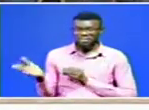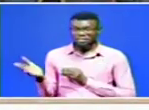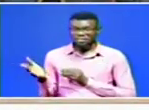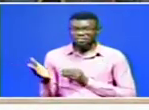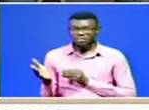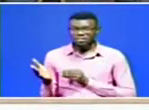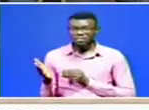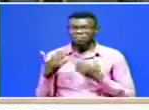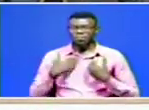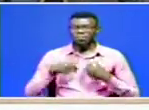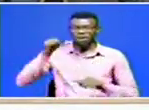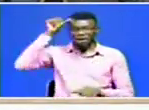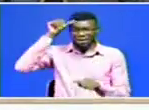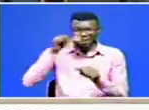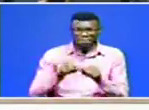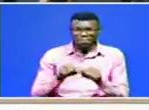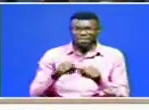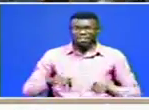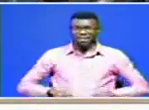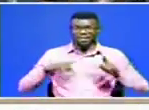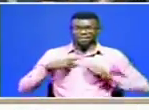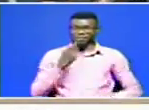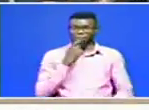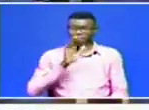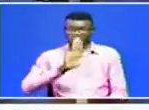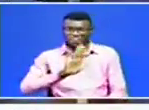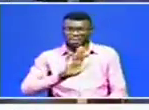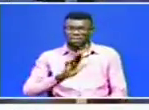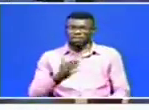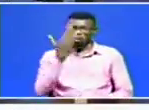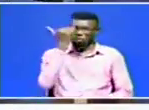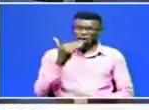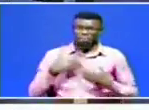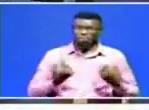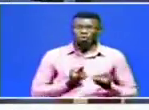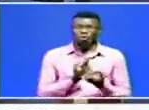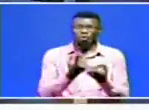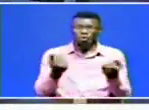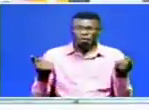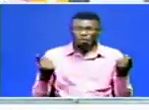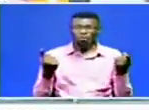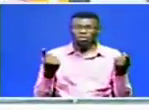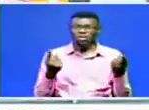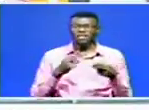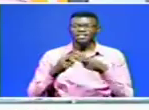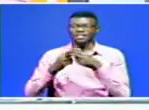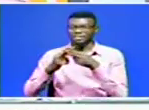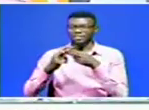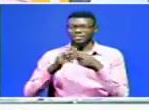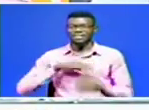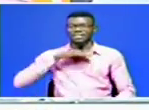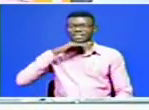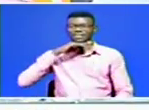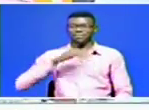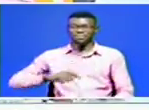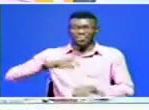ya kuyafikiria maisha ya mtu binafsi wakati utakapofika, maana sisi sote tumo safarini. For the time